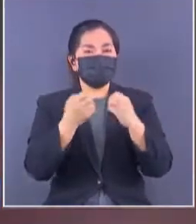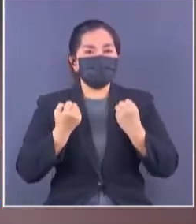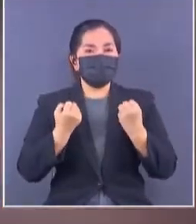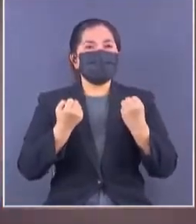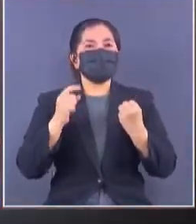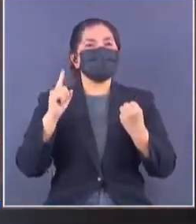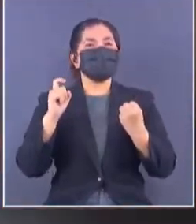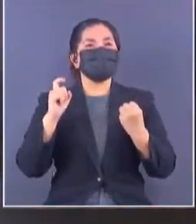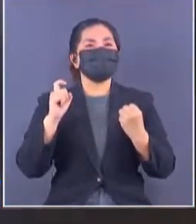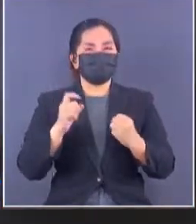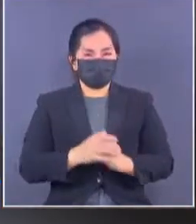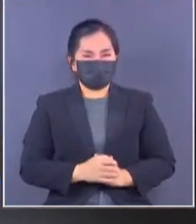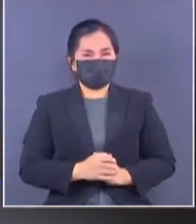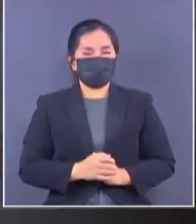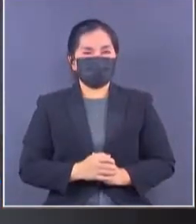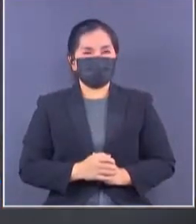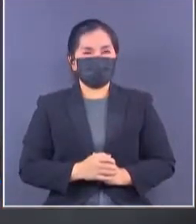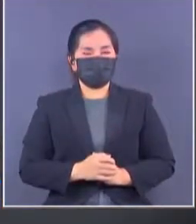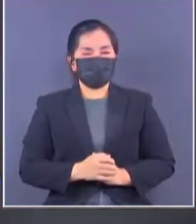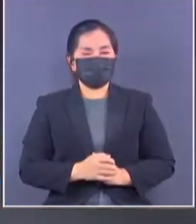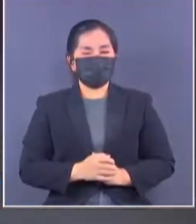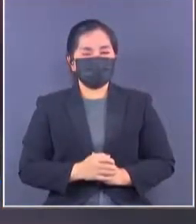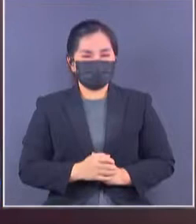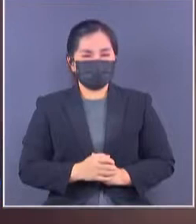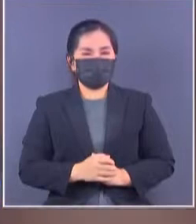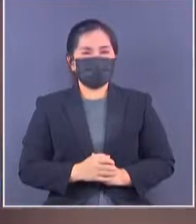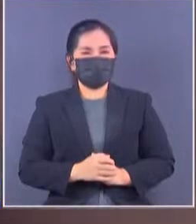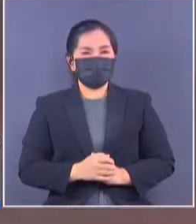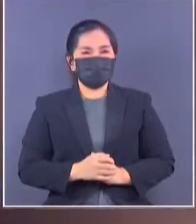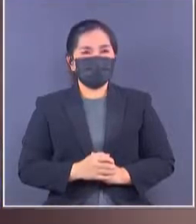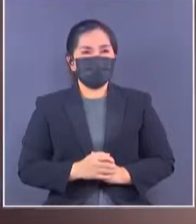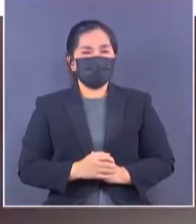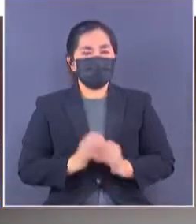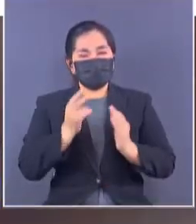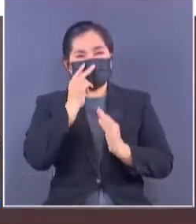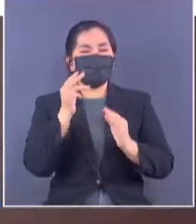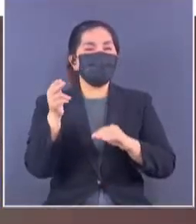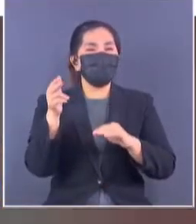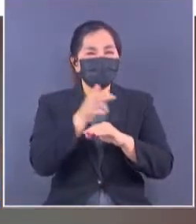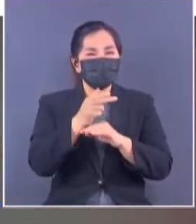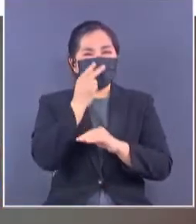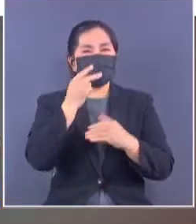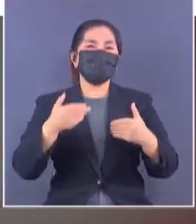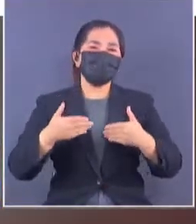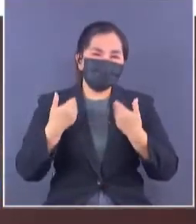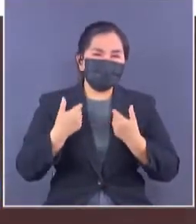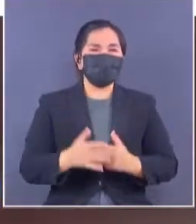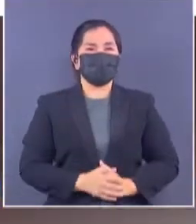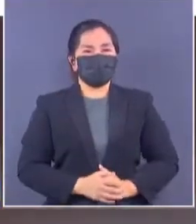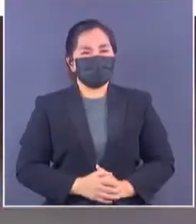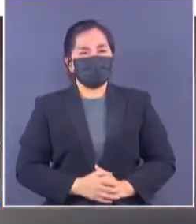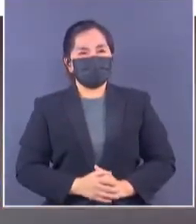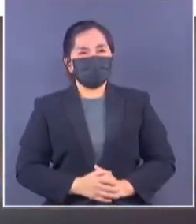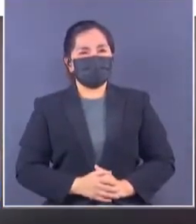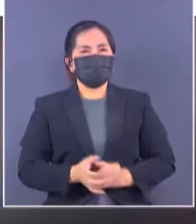ไปไม่ได้เลยครับโอ้อยู่ตรงนั้นหลายนาทีพอสมควรนะครับ ครับ คนที่เข้ามาดูคลิปก็อ่ะหนึ่งคือมุมสนุกสนานนี่คน